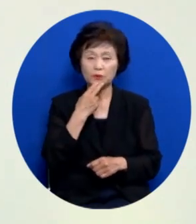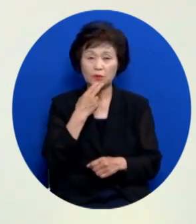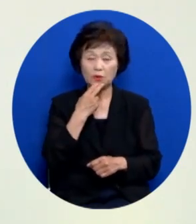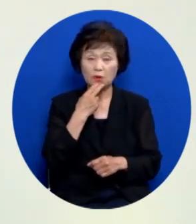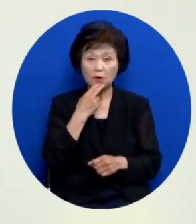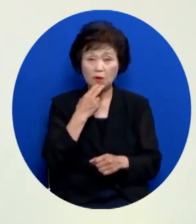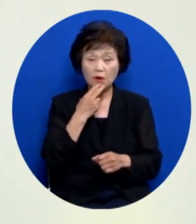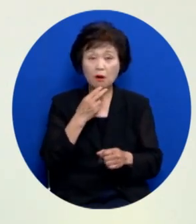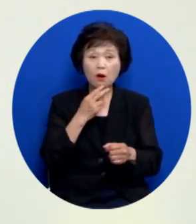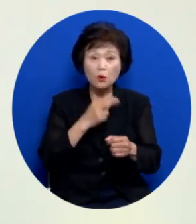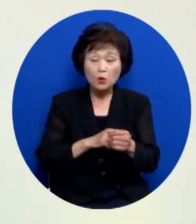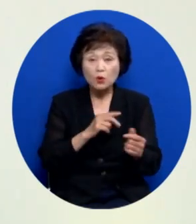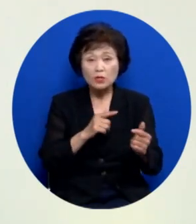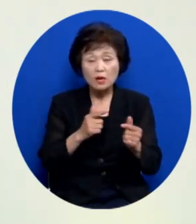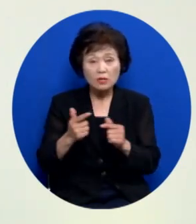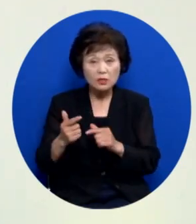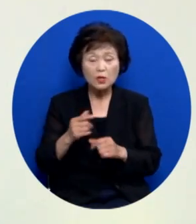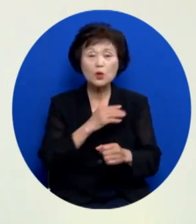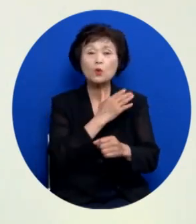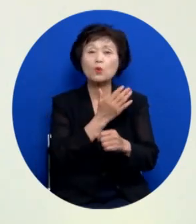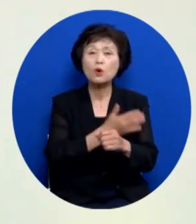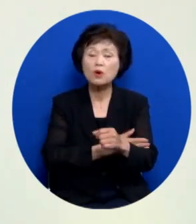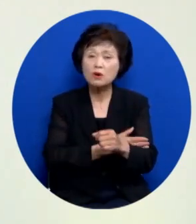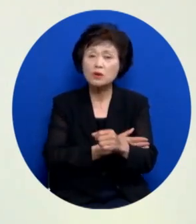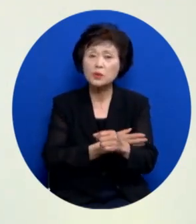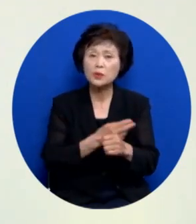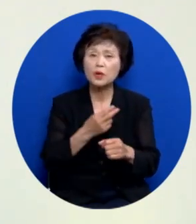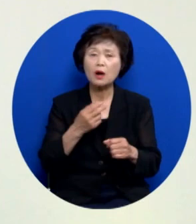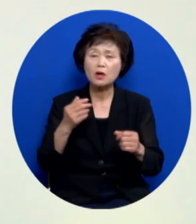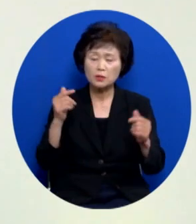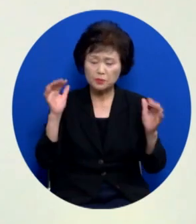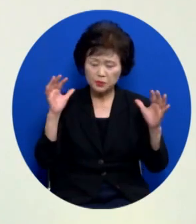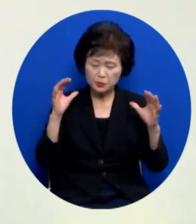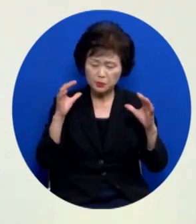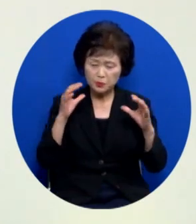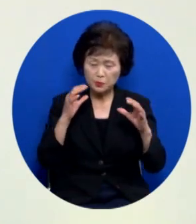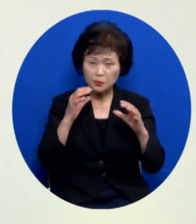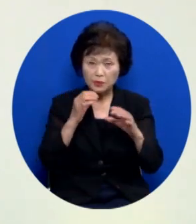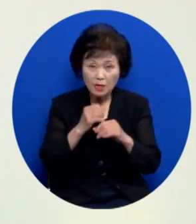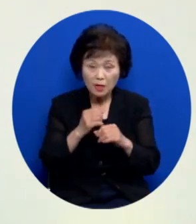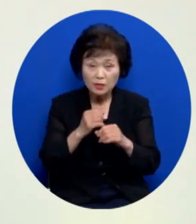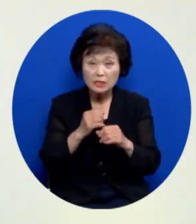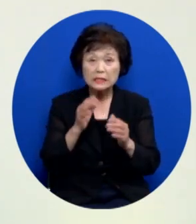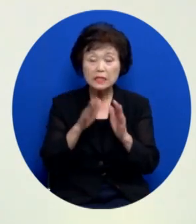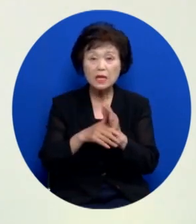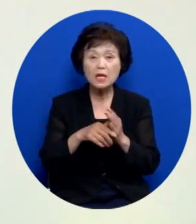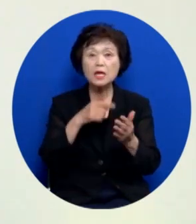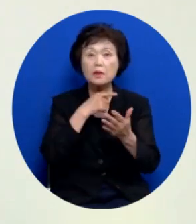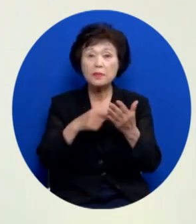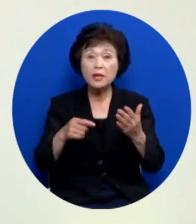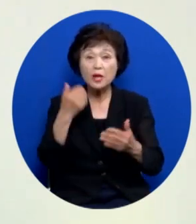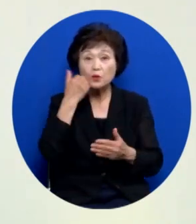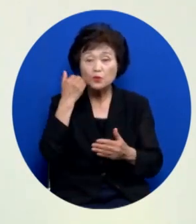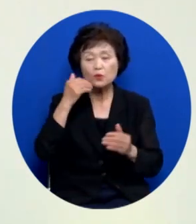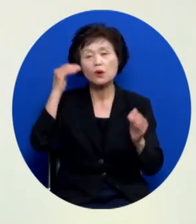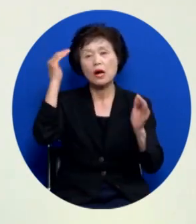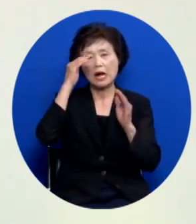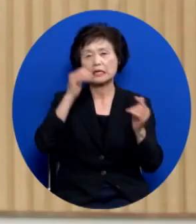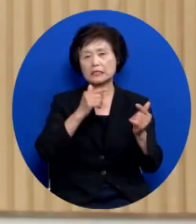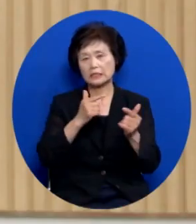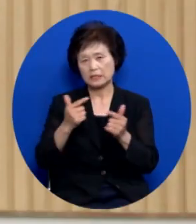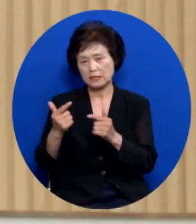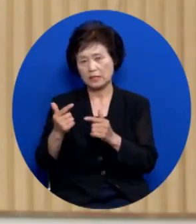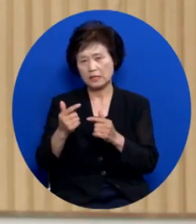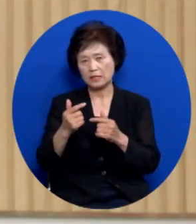교사의 정당한 권리가 보장되지 못하고 권위가 실추되면 그 피해는 고스란히 학생들에게 돌아가게 되어